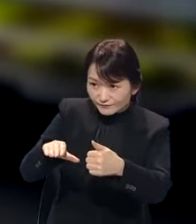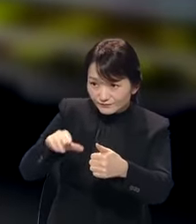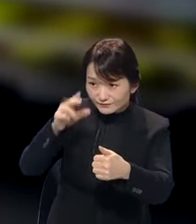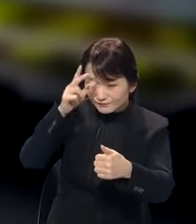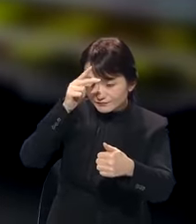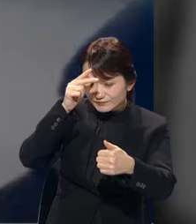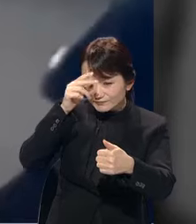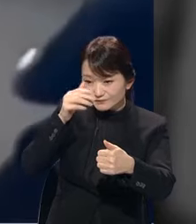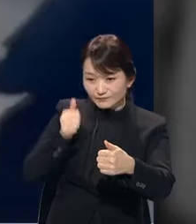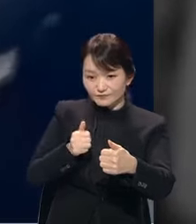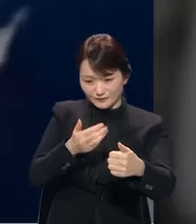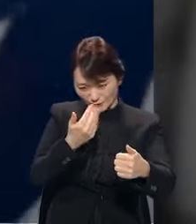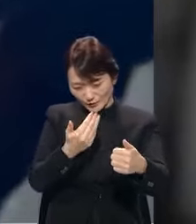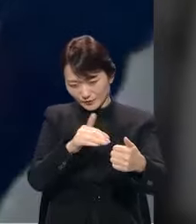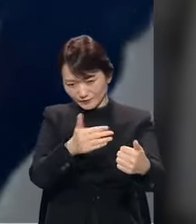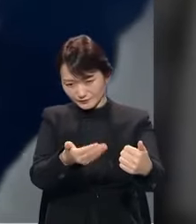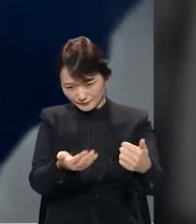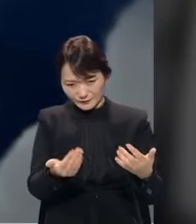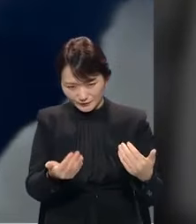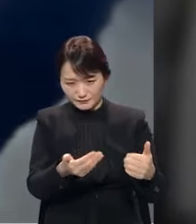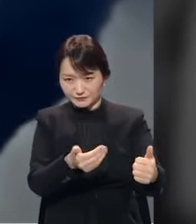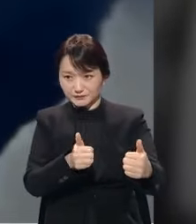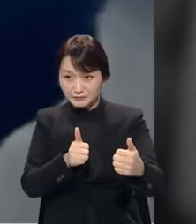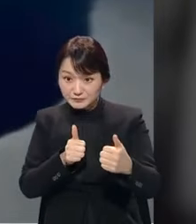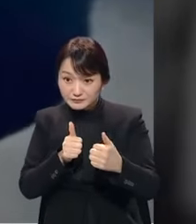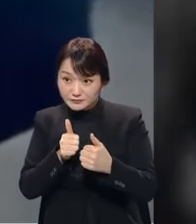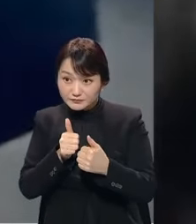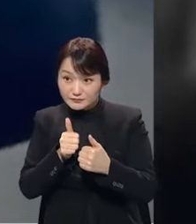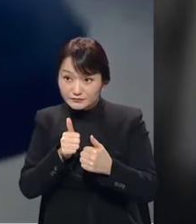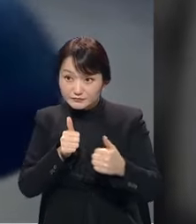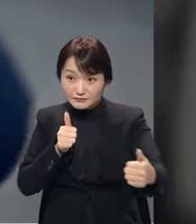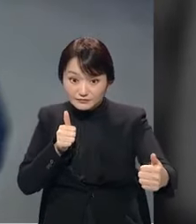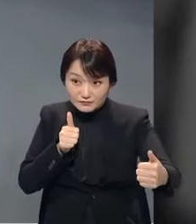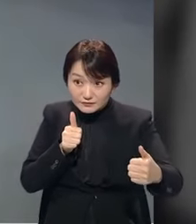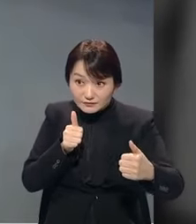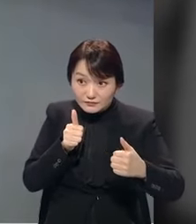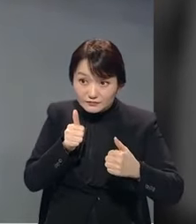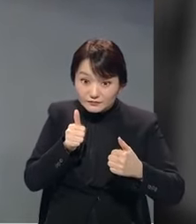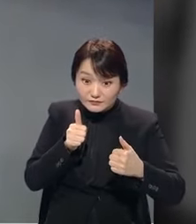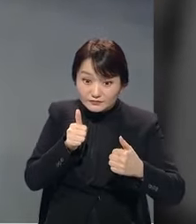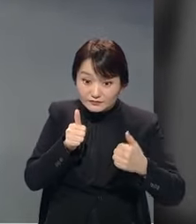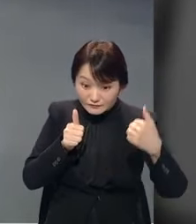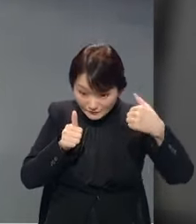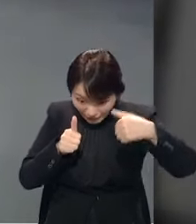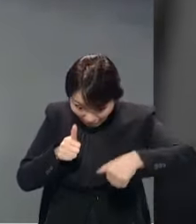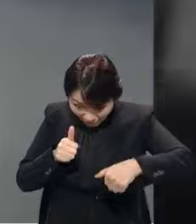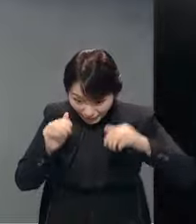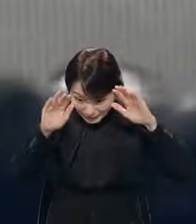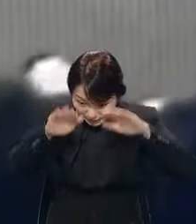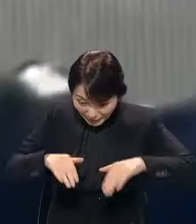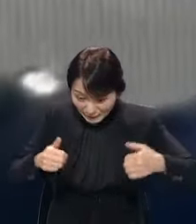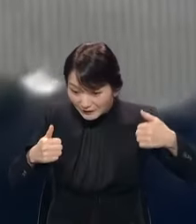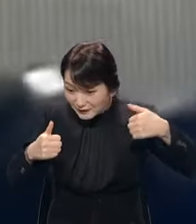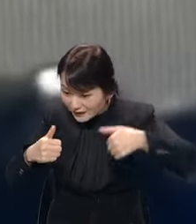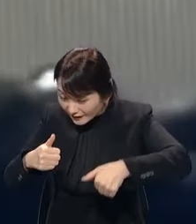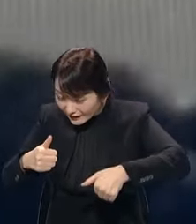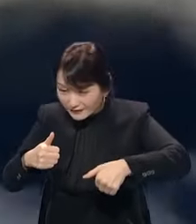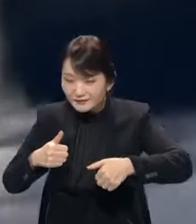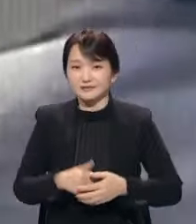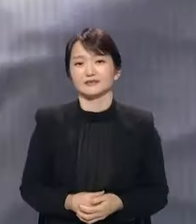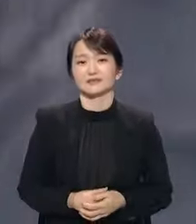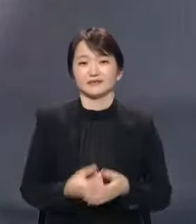경찰관 아저씨 와서 아이고 귀엽다 일로 하니까 바로 얘가 그냥 뭐라고 세배합니다 아저씨 새해